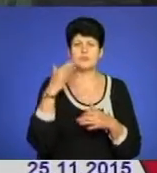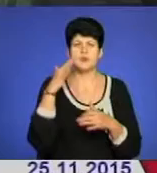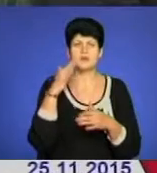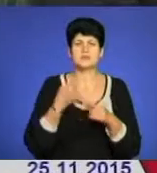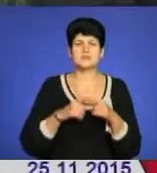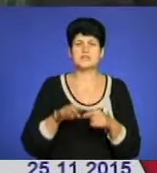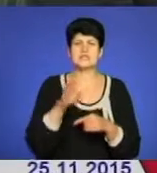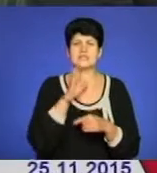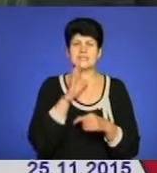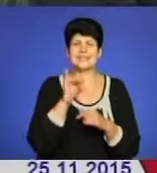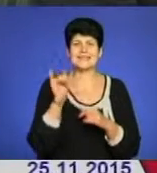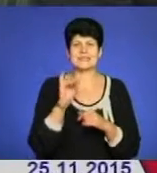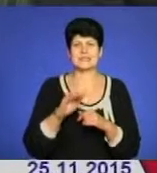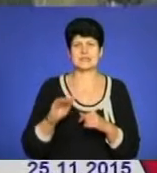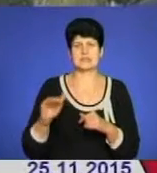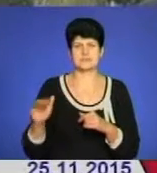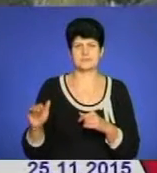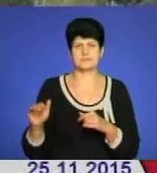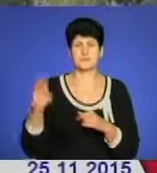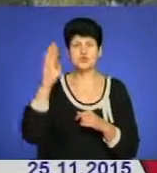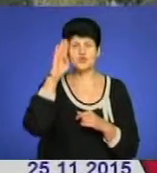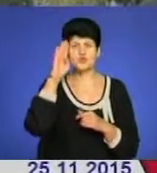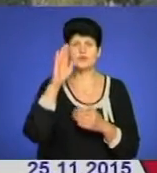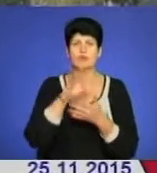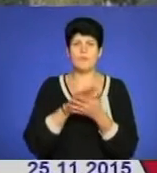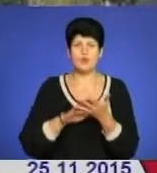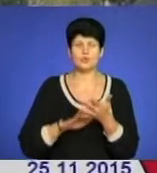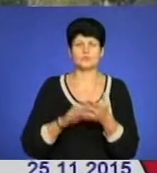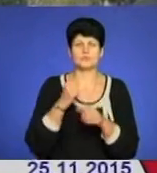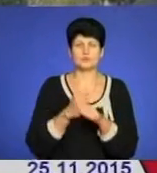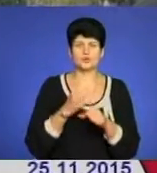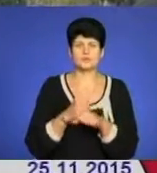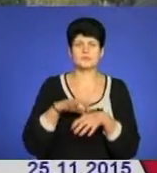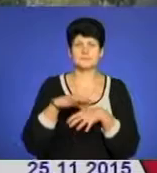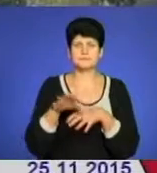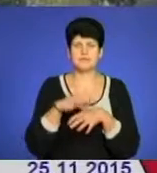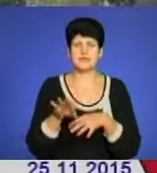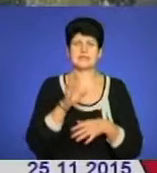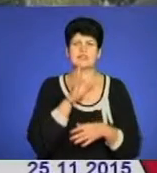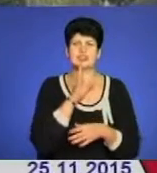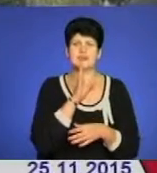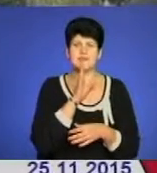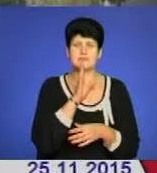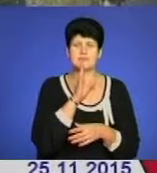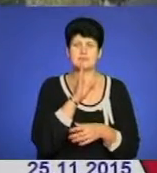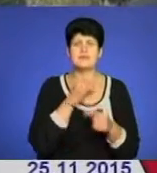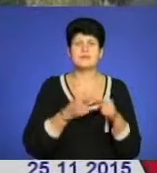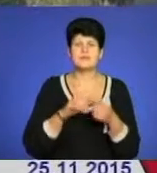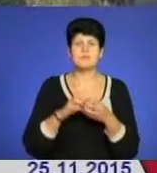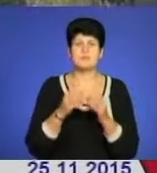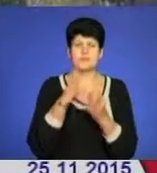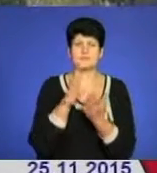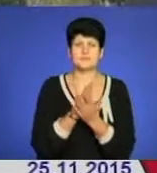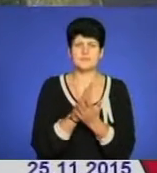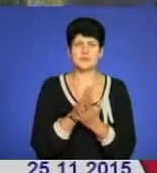жінки і неповнолітні діти. Чоловіки продовжують чинити насильство над жінками, і ця проблема існує.